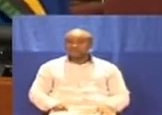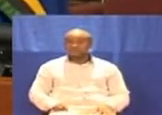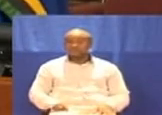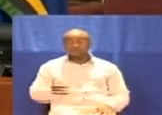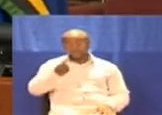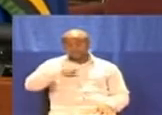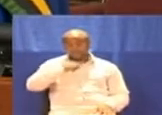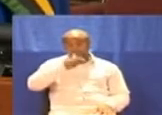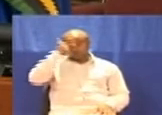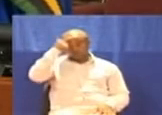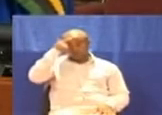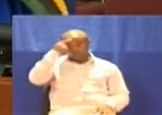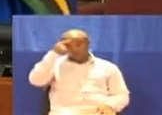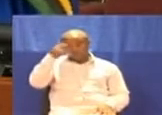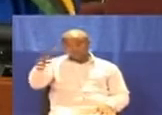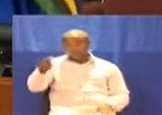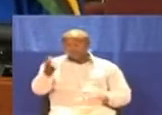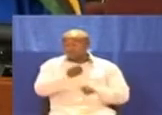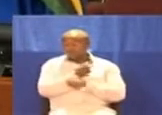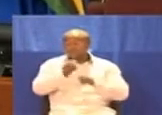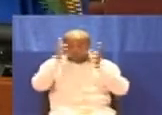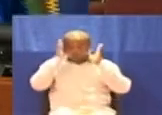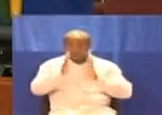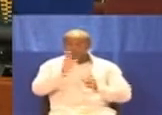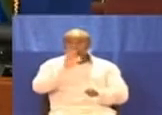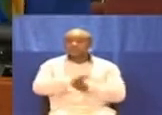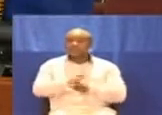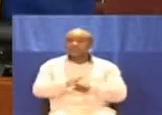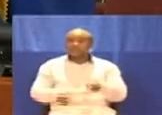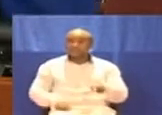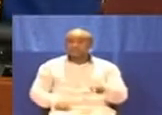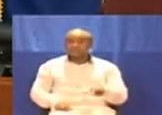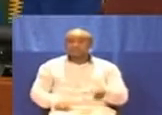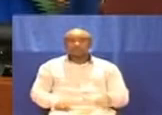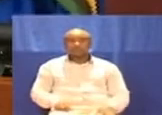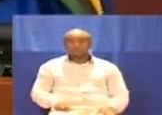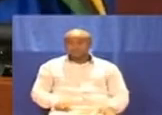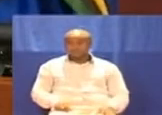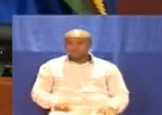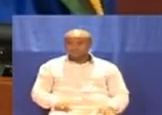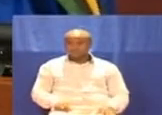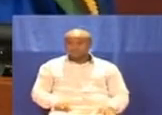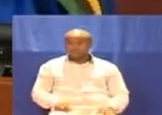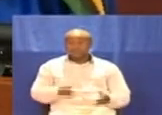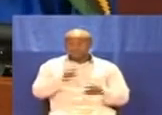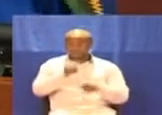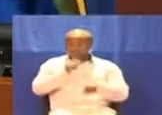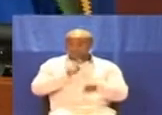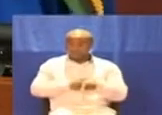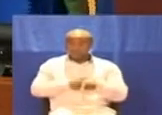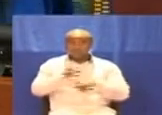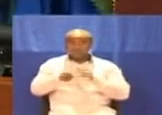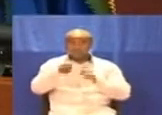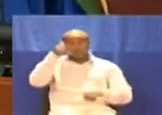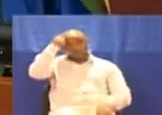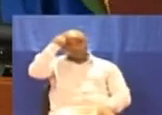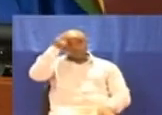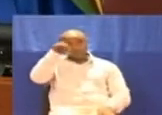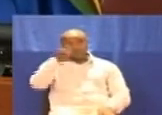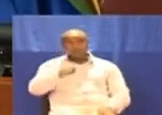Tunaamini tutapata wabunge wengi. Tutakuwa tunawakumbusha kadri muda unavyoenda, saizi nawapa tu ile picha.